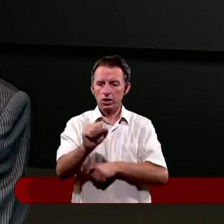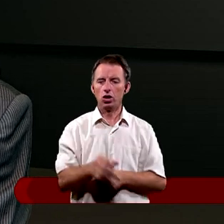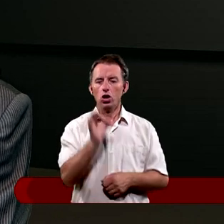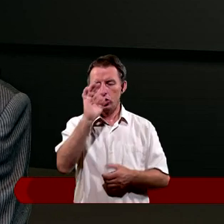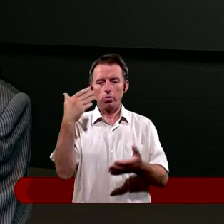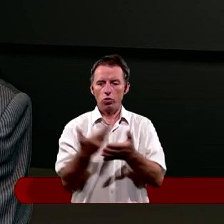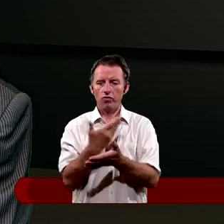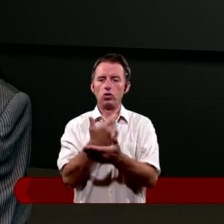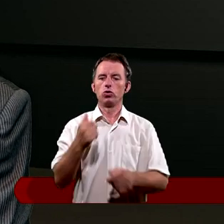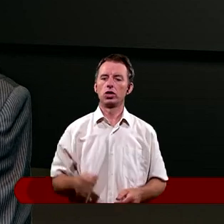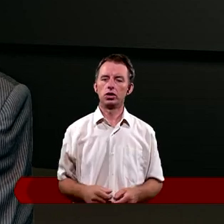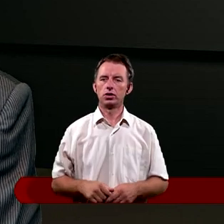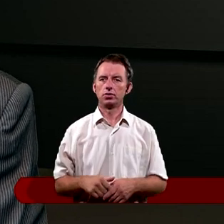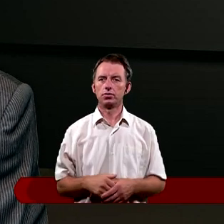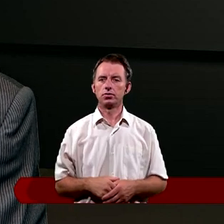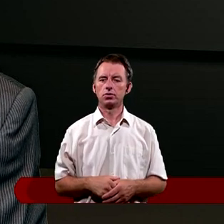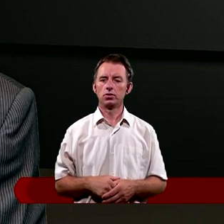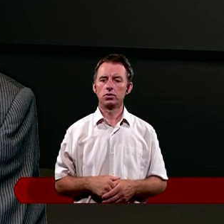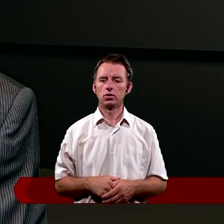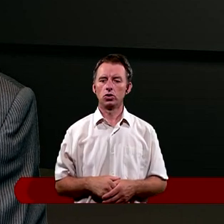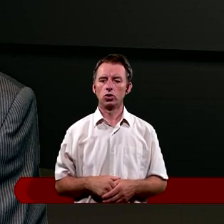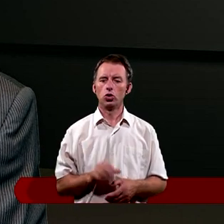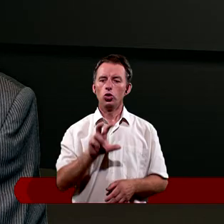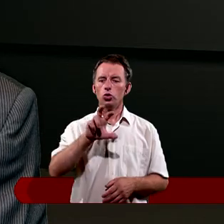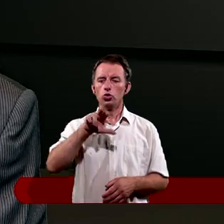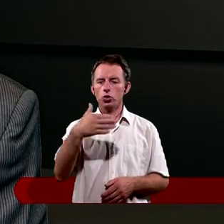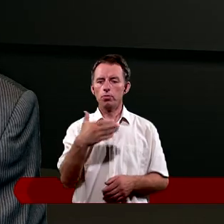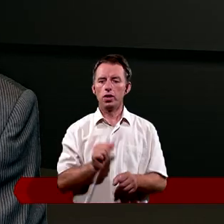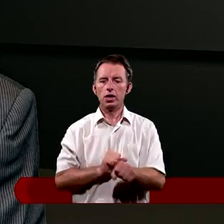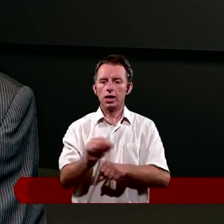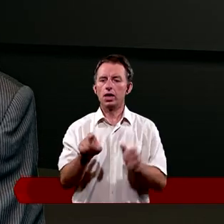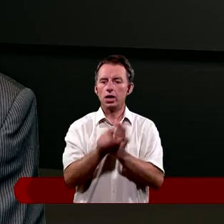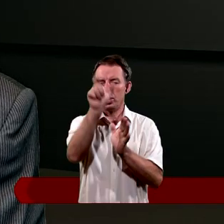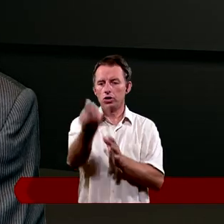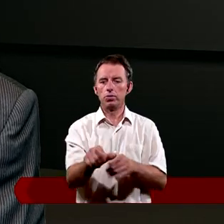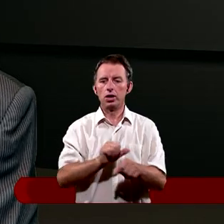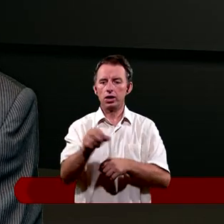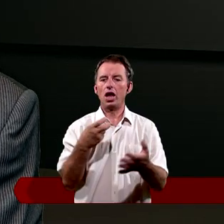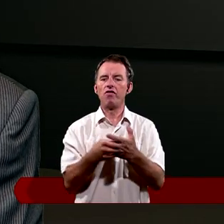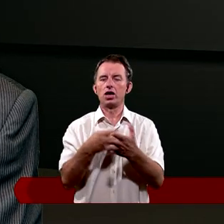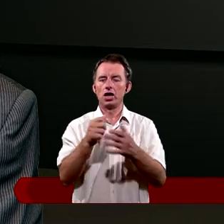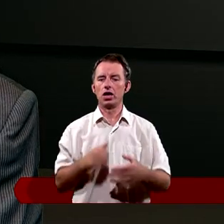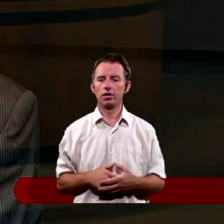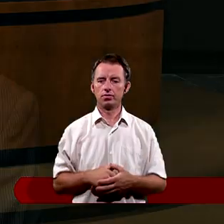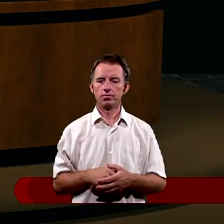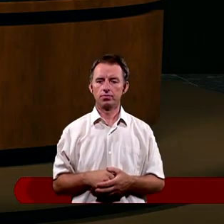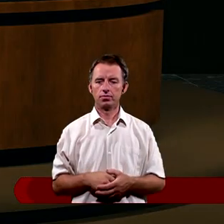jest dobrą nowiną. Czym dla Ciebie jest Ewangelia?